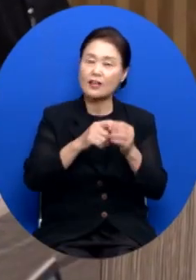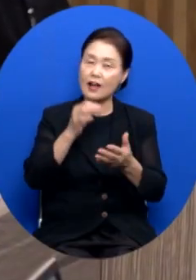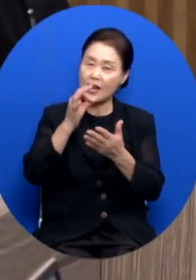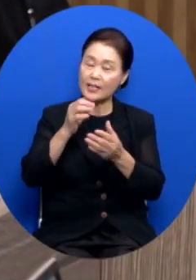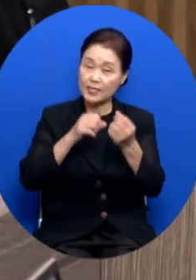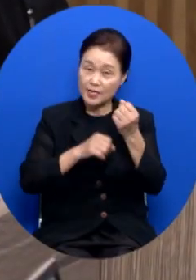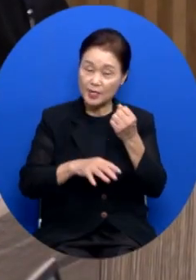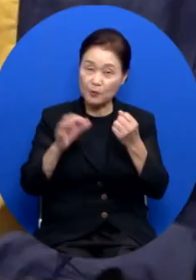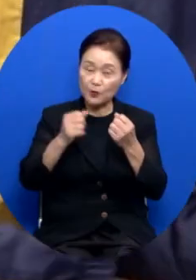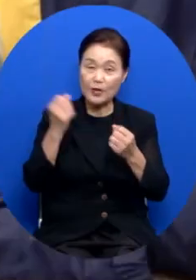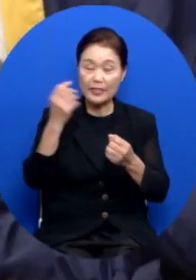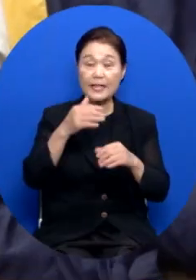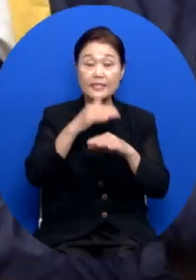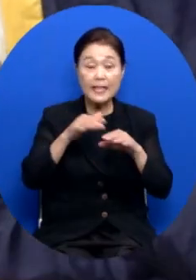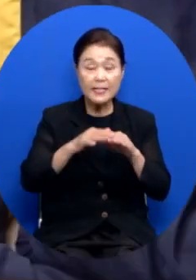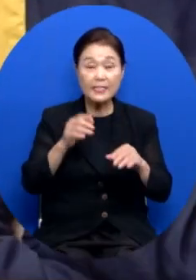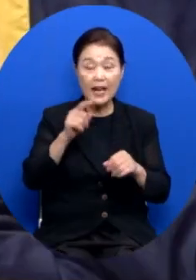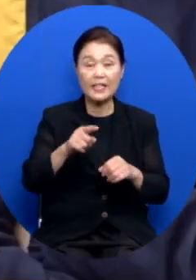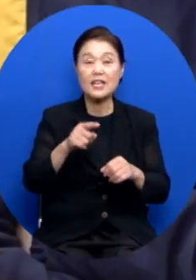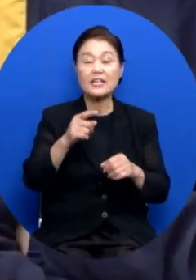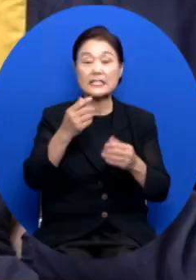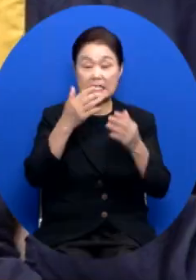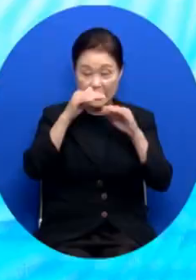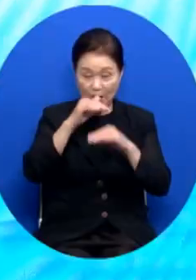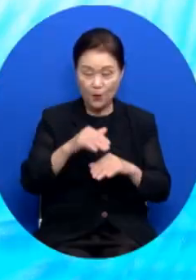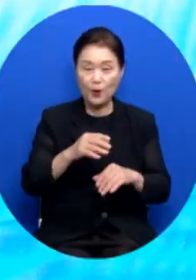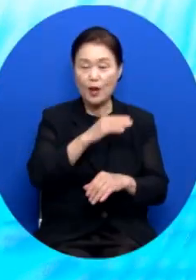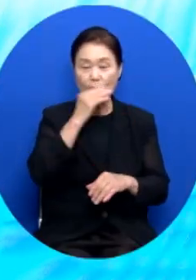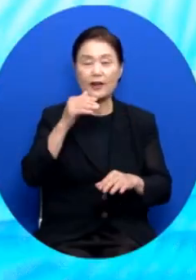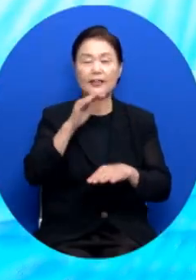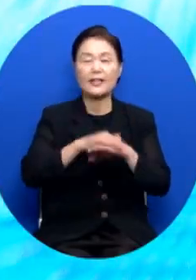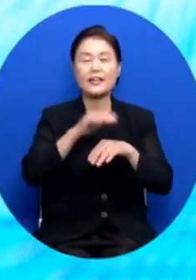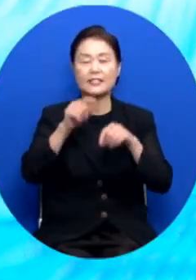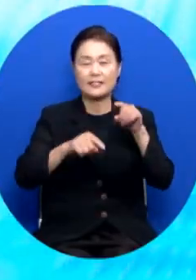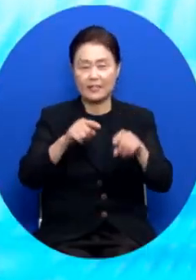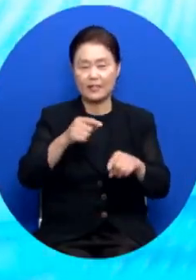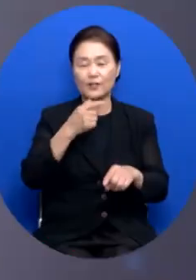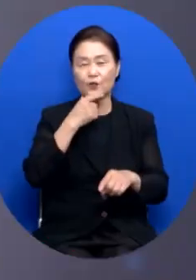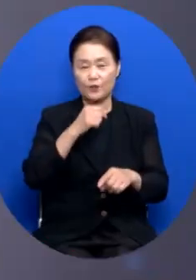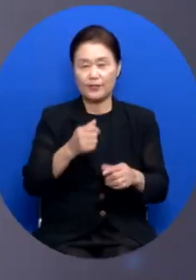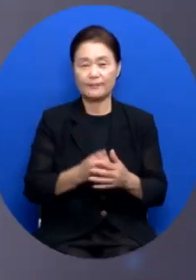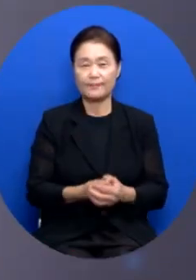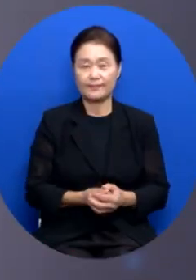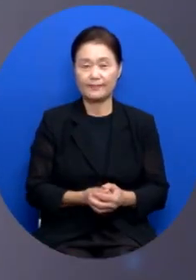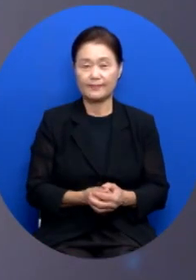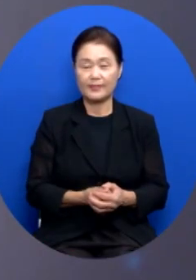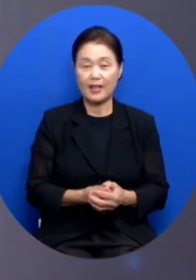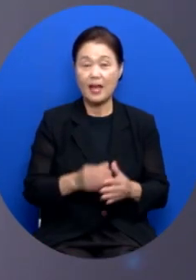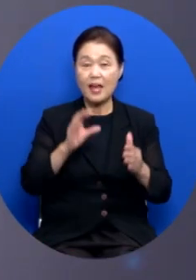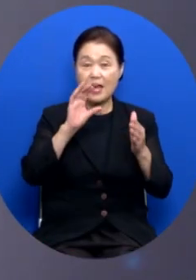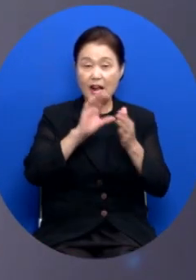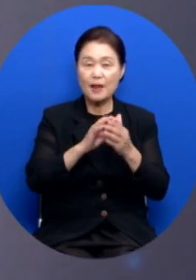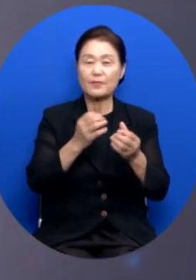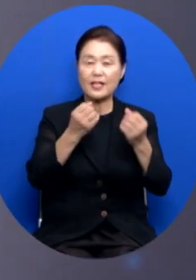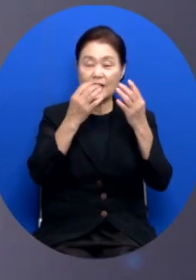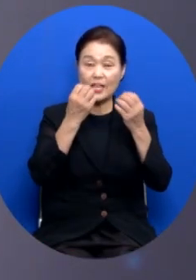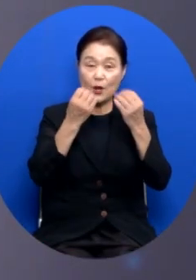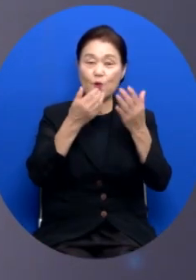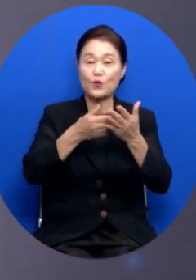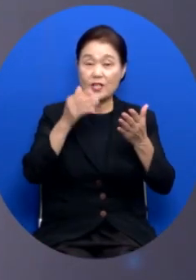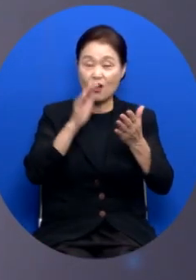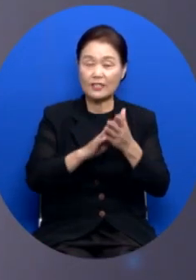기반으로 재해석한 ESG 경영을 바르게 실천해 나갈 것을 강조했습니다. 칼빈의 새로운 혁신 경영을